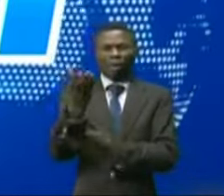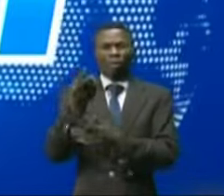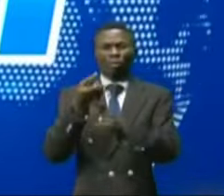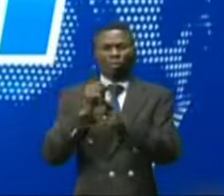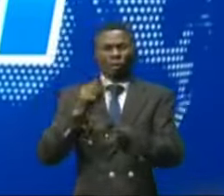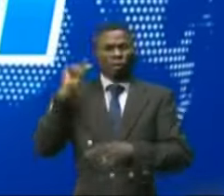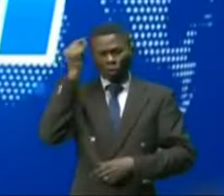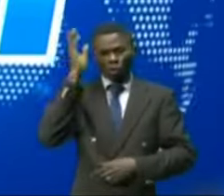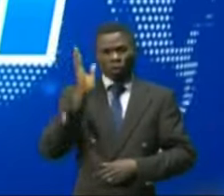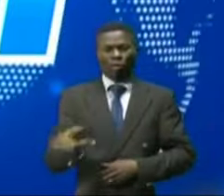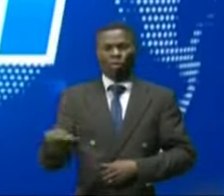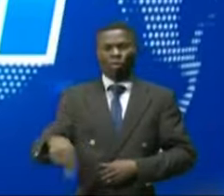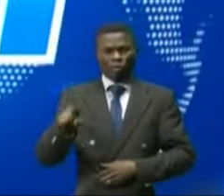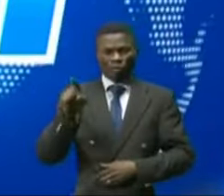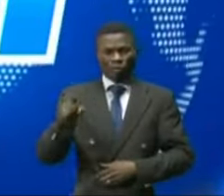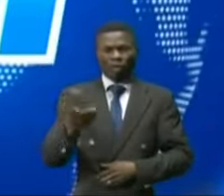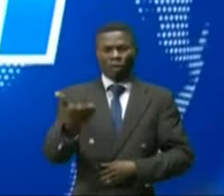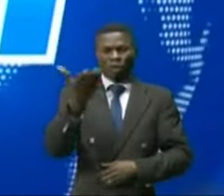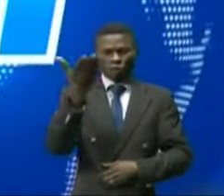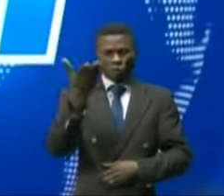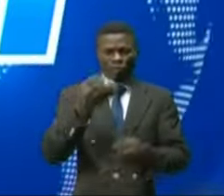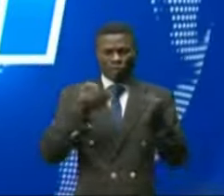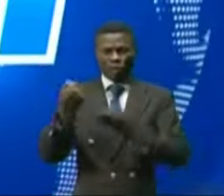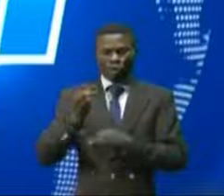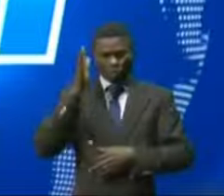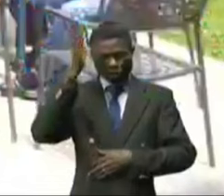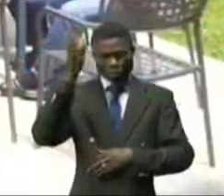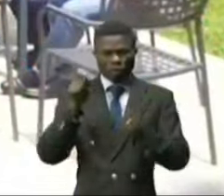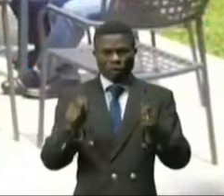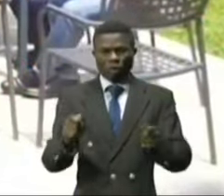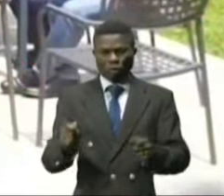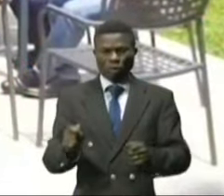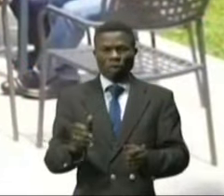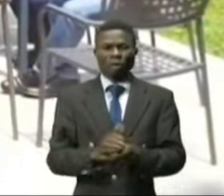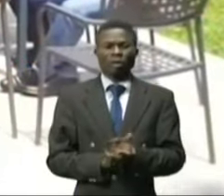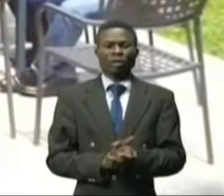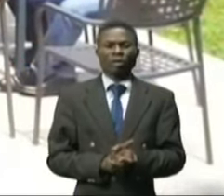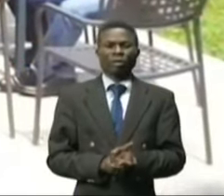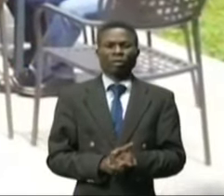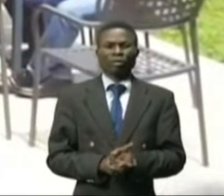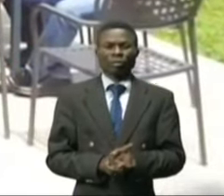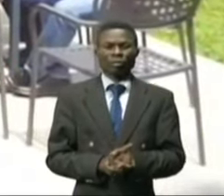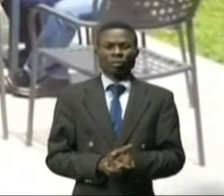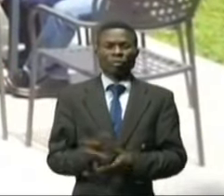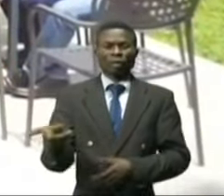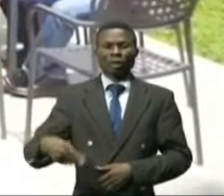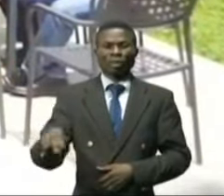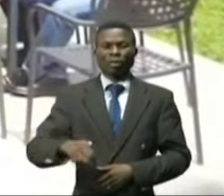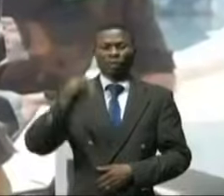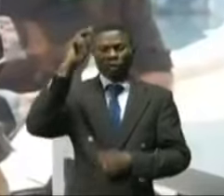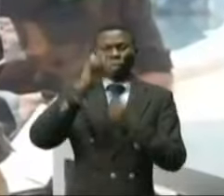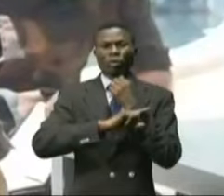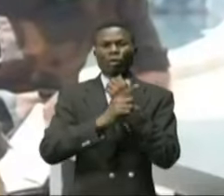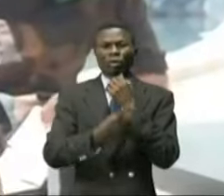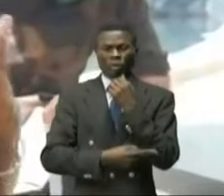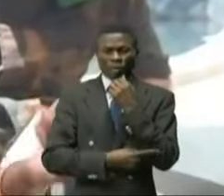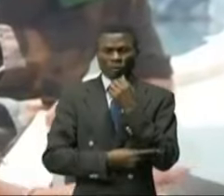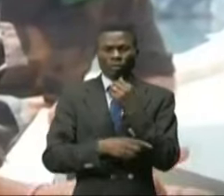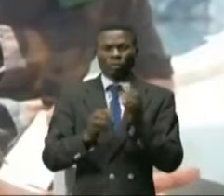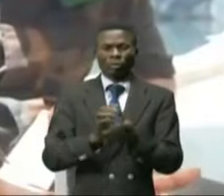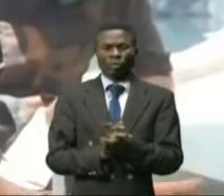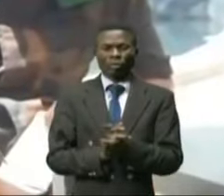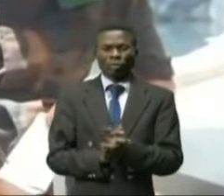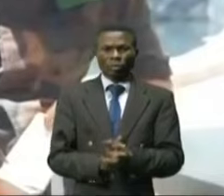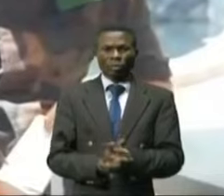les gouverneurs des provinces. D'autres explications dans ce reportage. Le gouverneur militaire de la province du Nord Kivu, ad intérim,